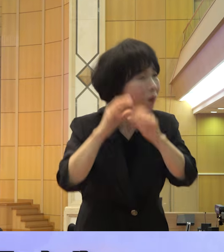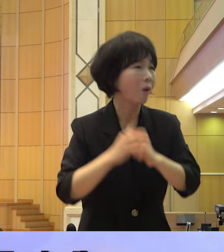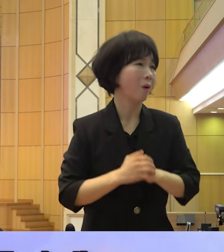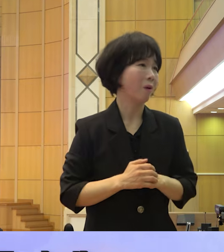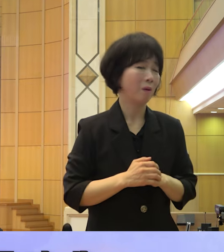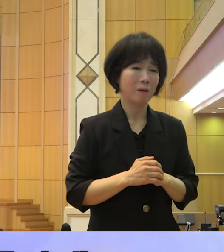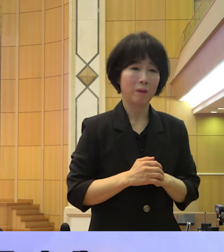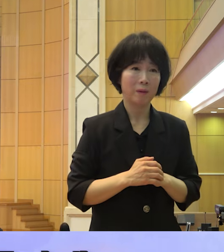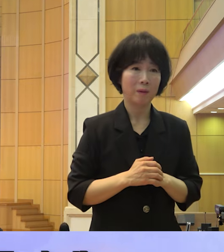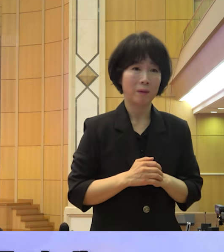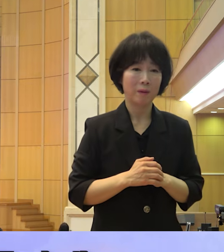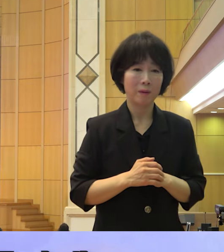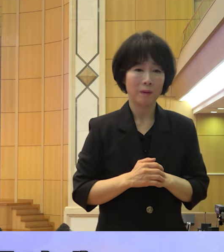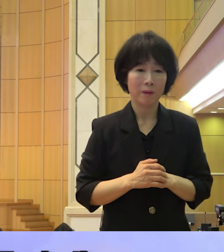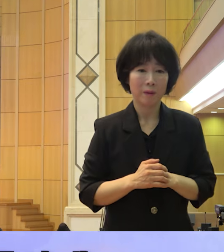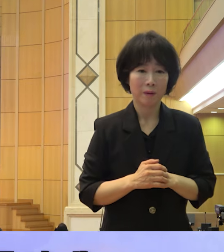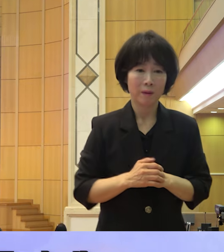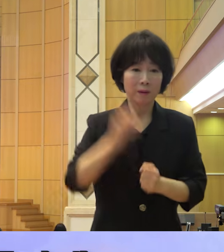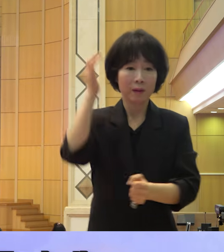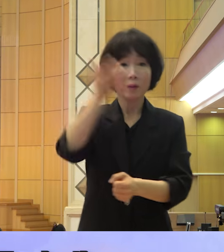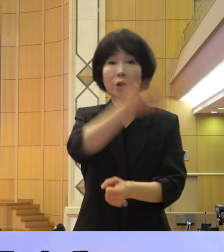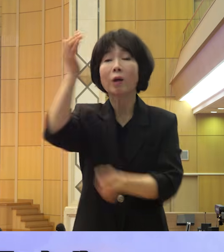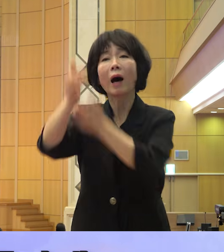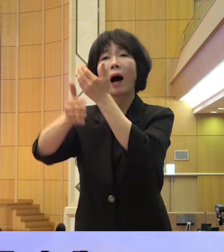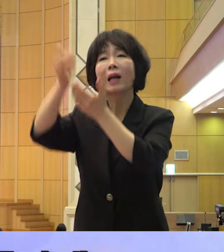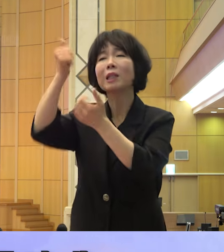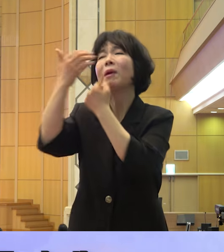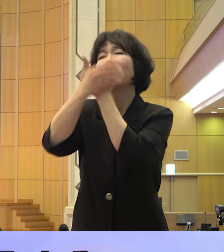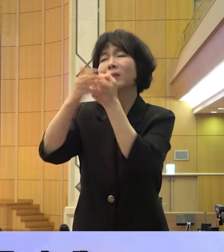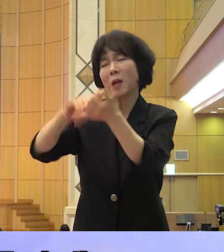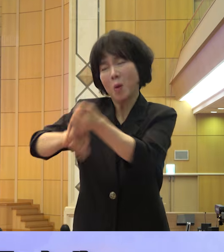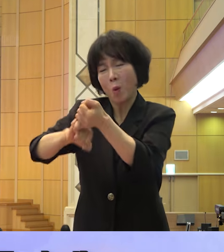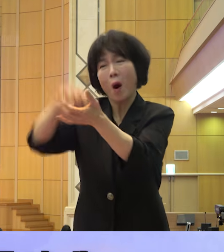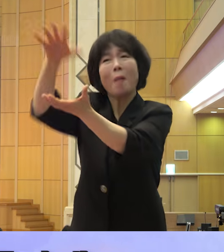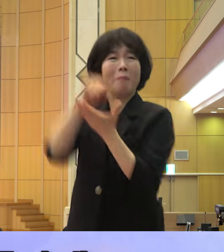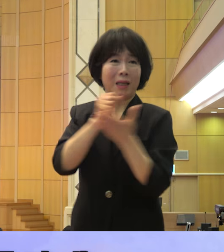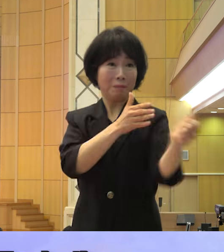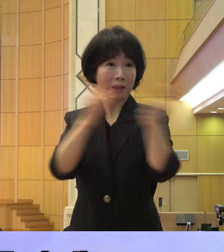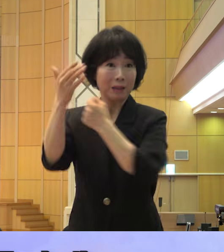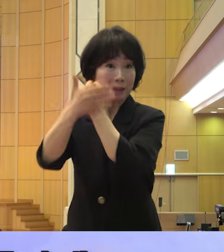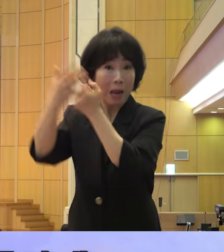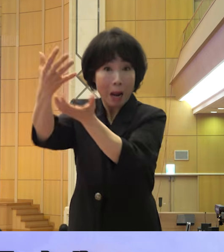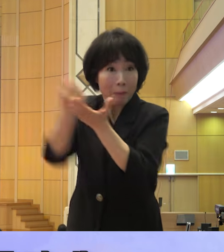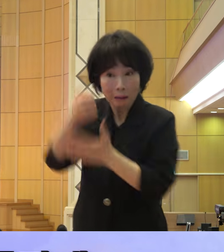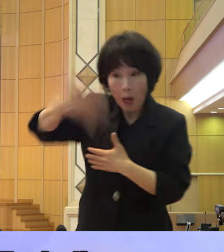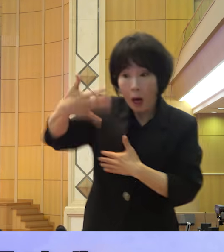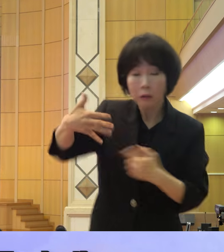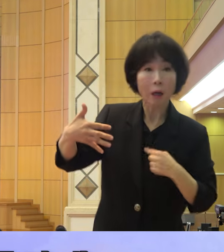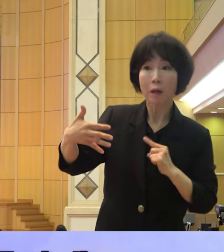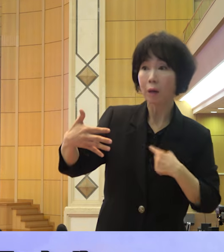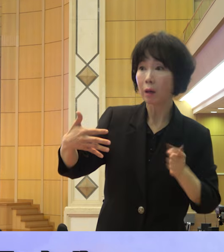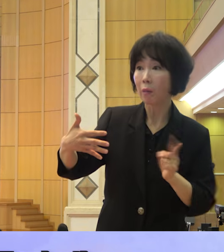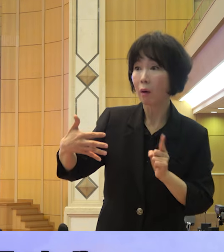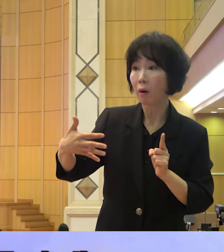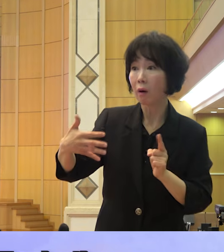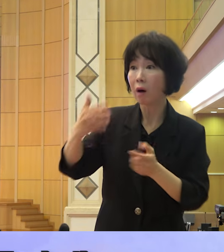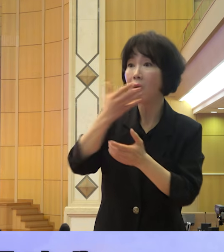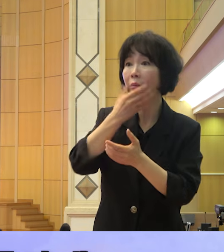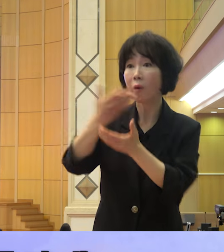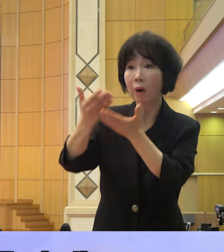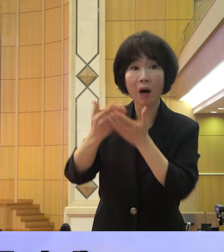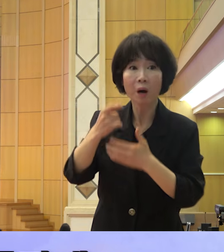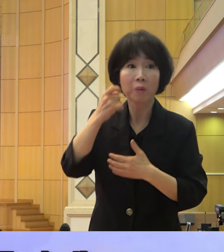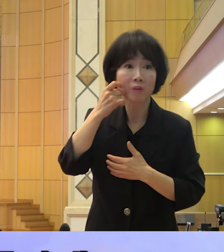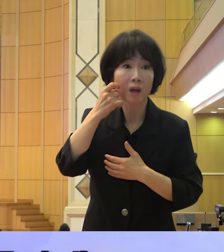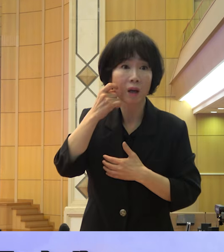한마디로 표해서 하나님의 은혜를 입어야 돼. 하나님의 은혜를 입지 않는 자에게